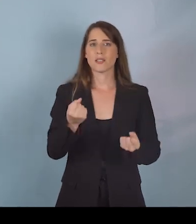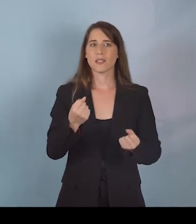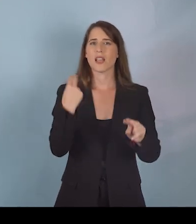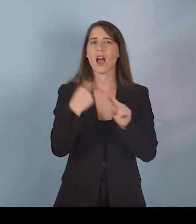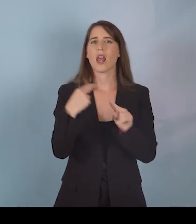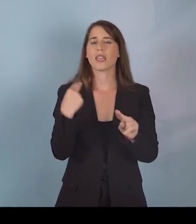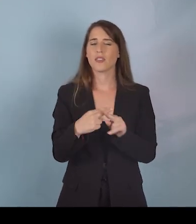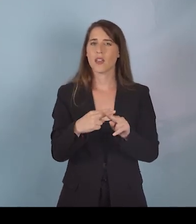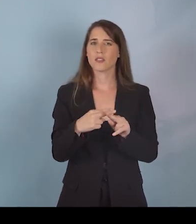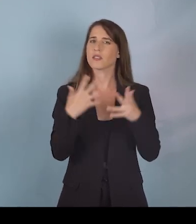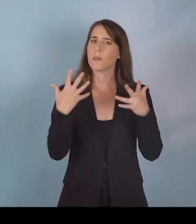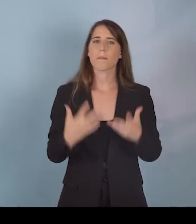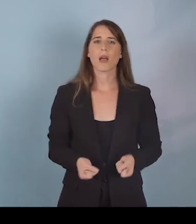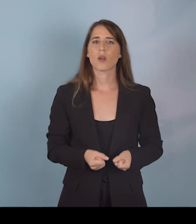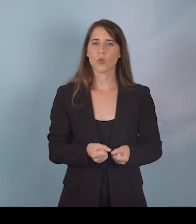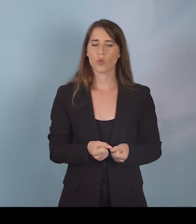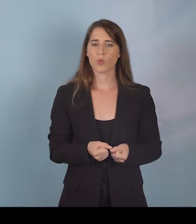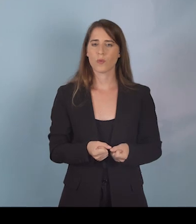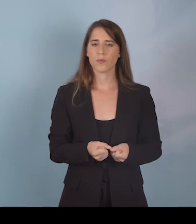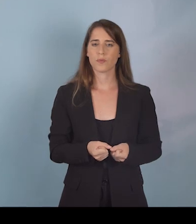παράδειγμα, ενώ